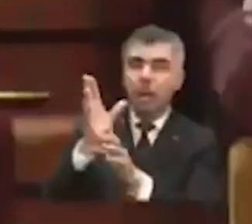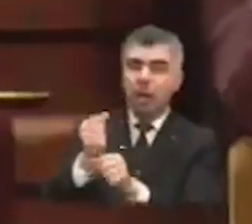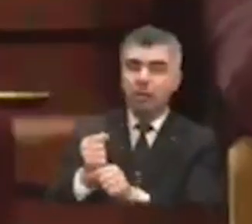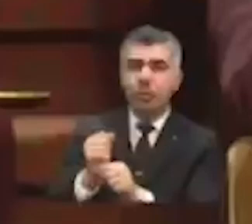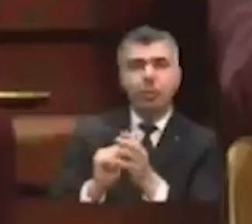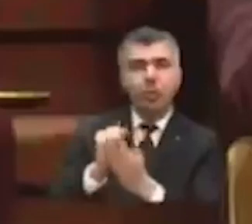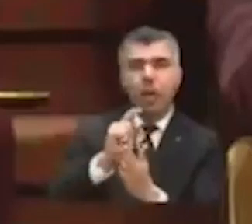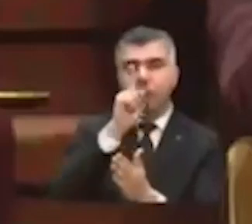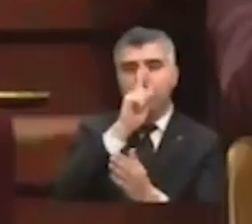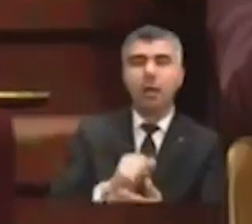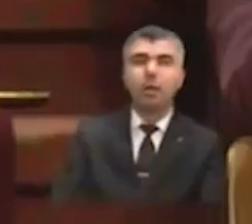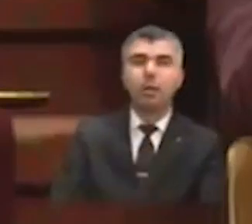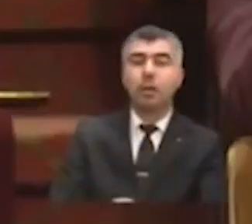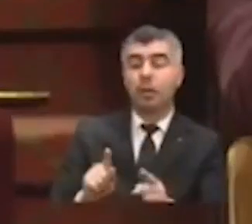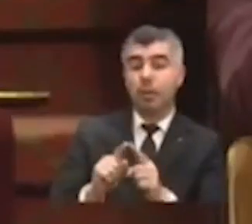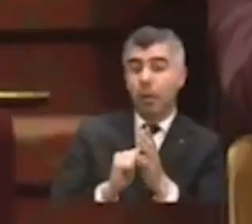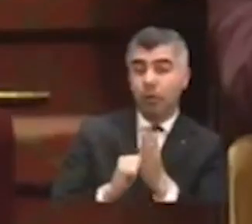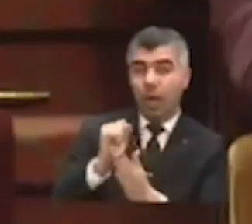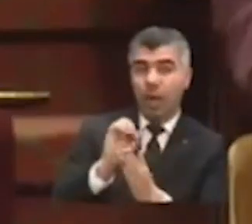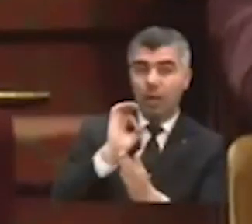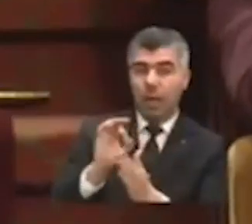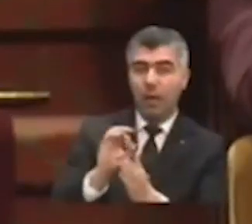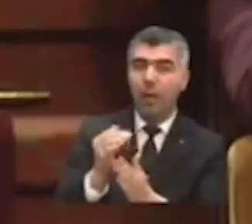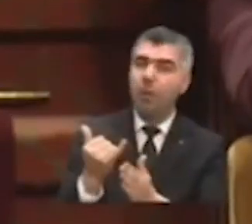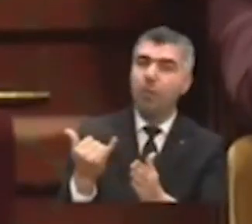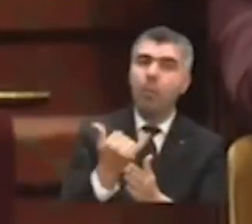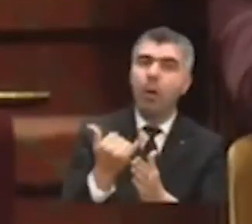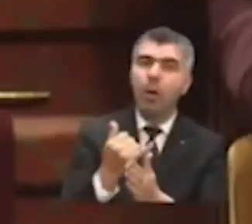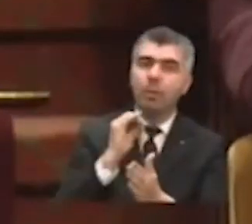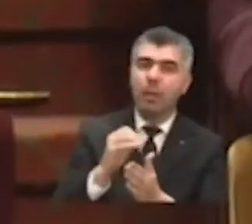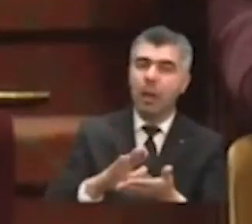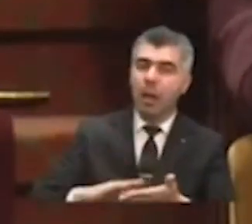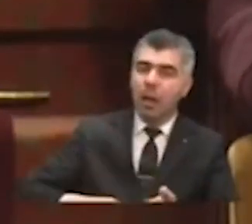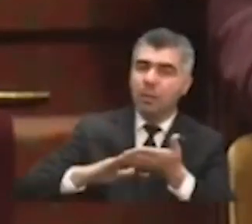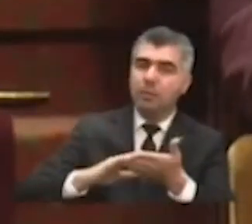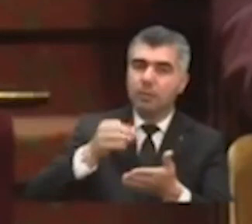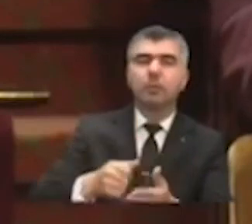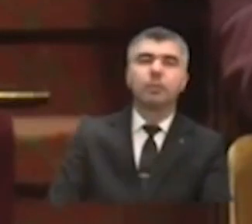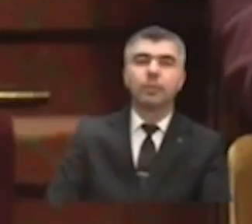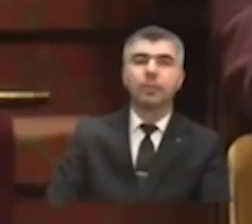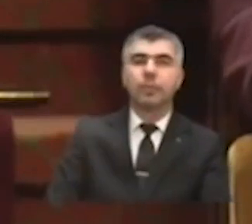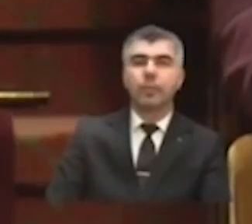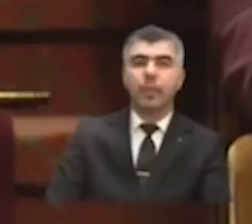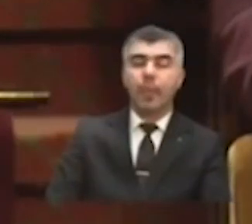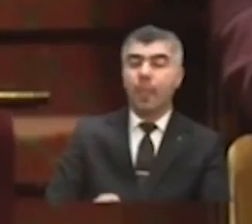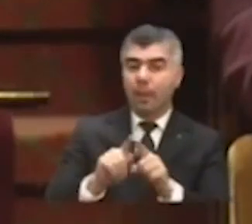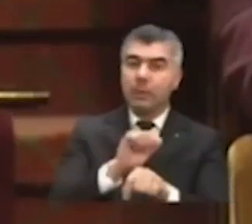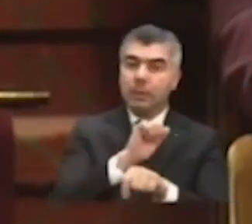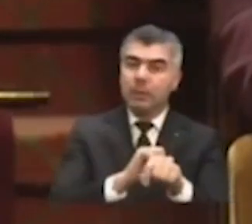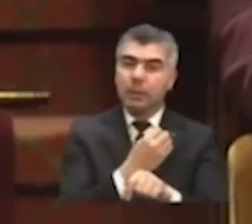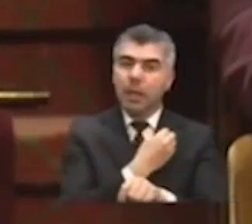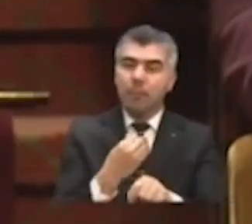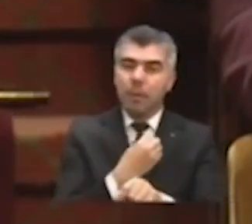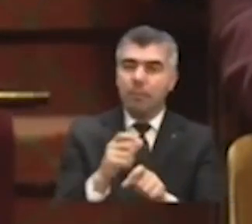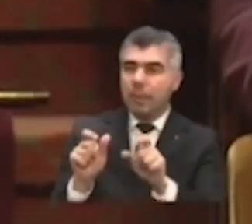النجاح، لكن طبعا هذا النجاح رهين بالتنزيل والتطبيق الأمثل. التغطية الصحية اللي كانوا